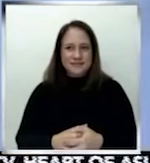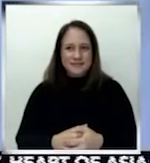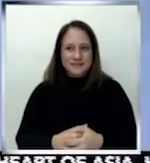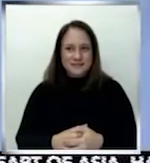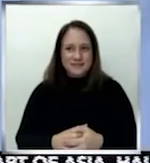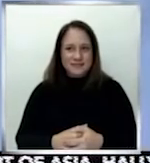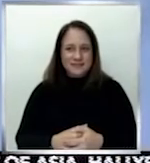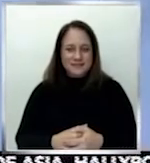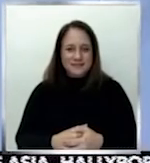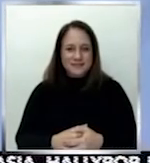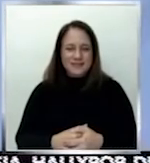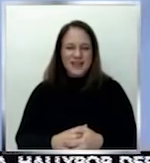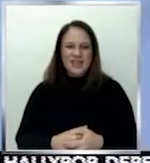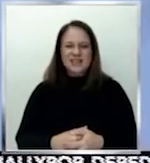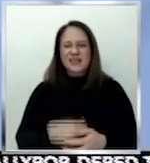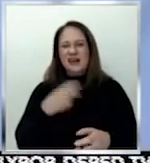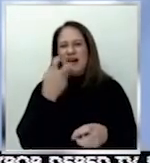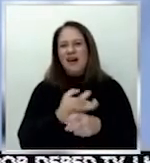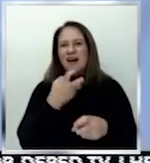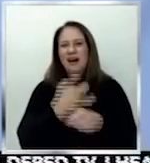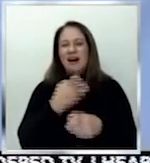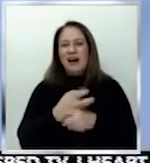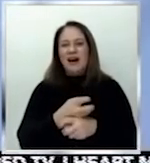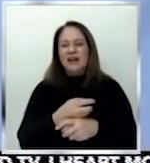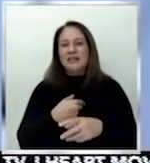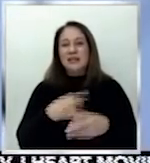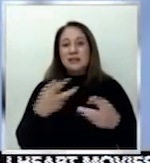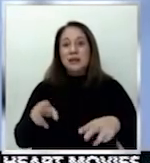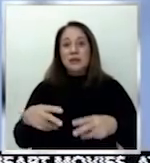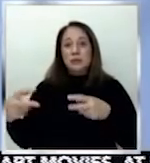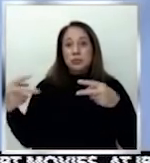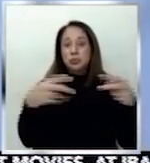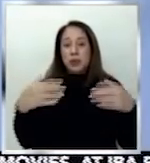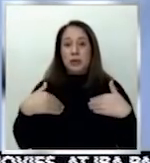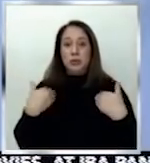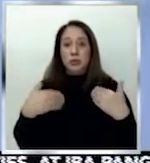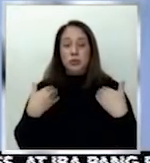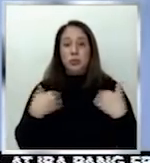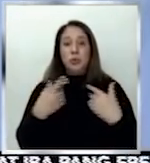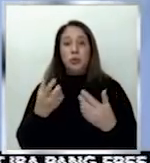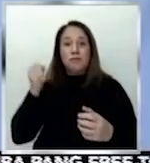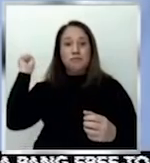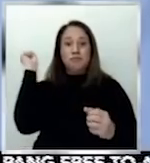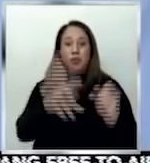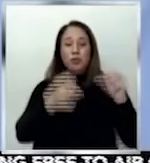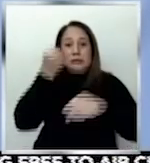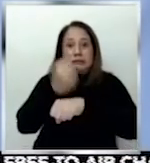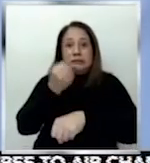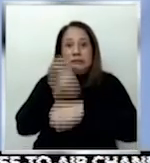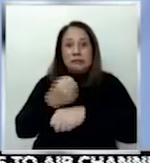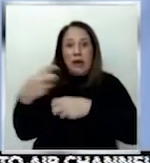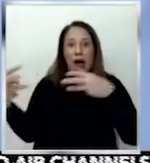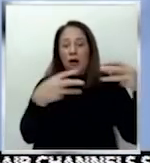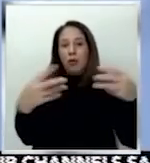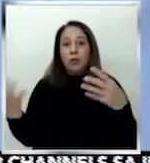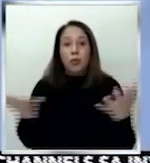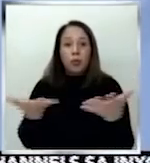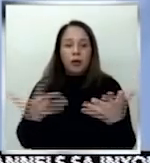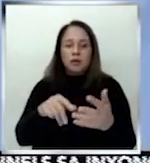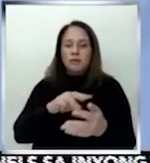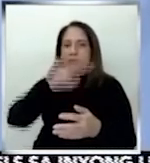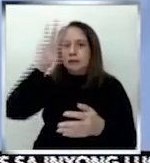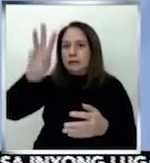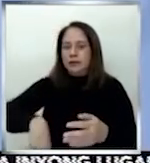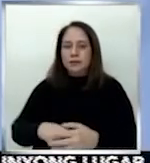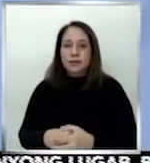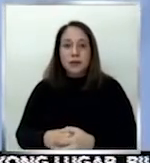Perwisyo ang dulot ng away ng mga kabataan na literal na nagpaulan ng bato sa kanilang rambulan sa Maynila. Ang masaklap pa, hindi